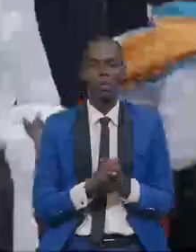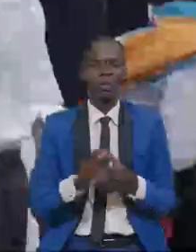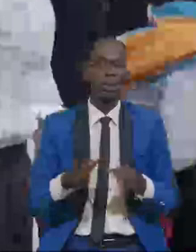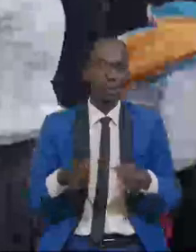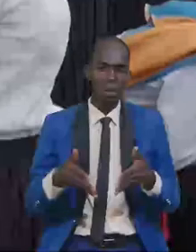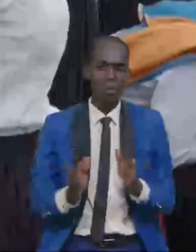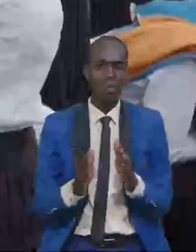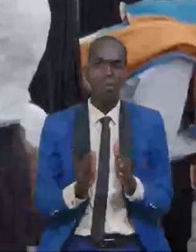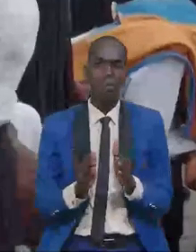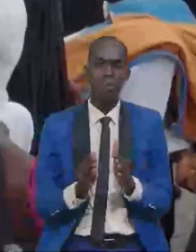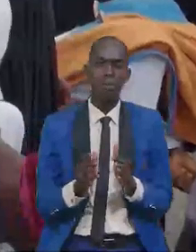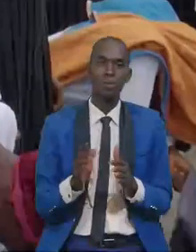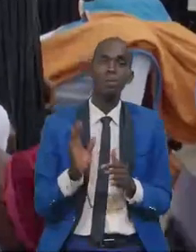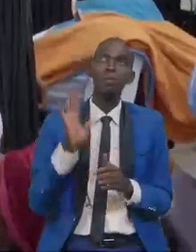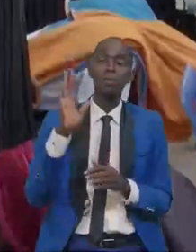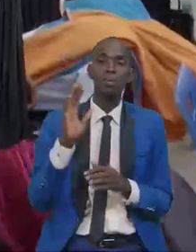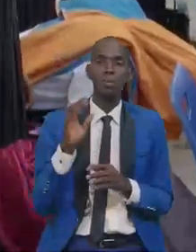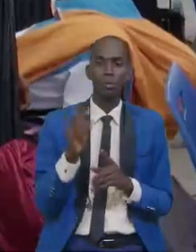Donne-moi ce que tu as pour moi.